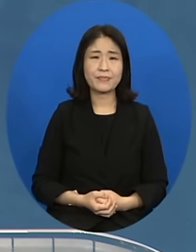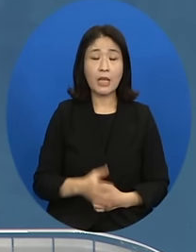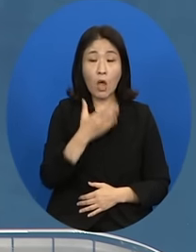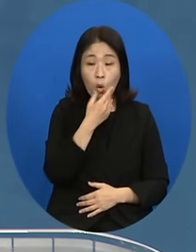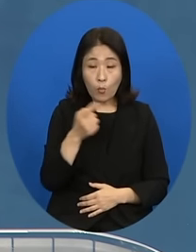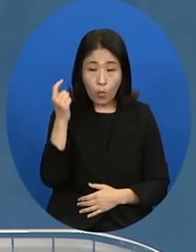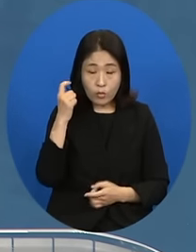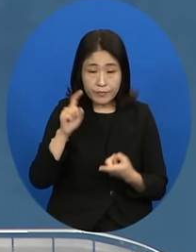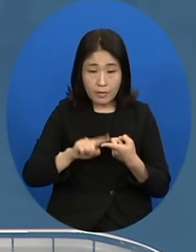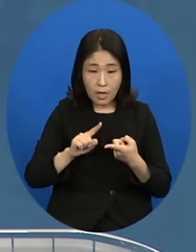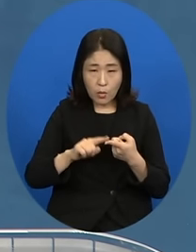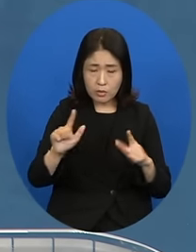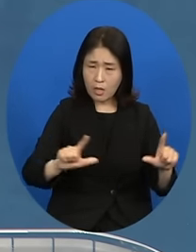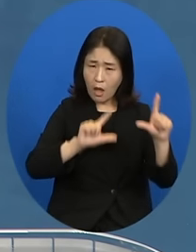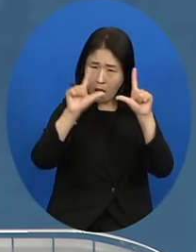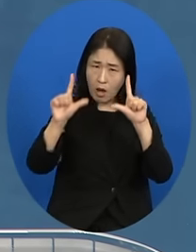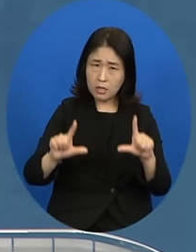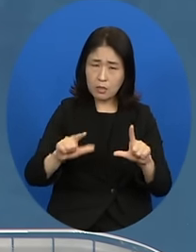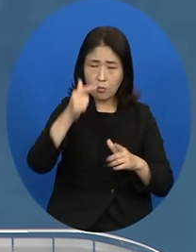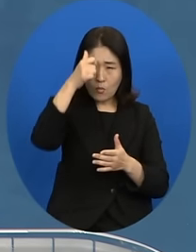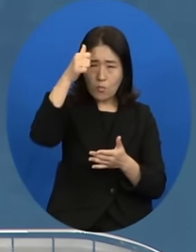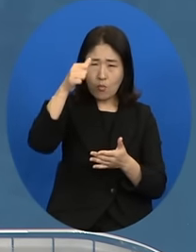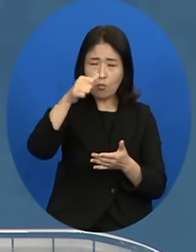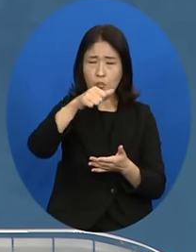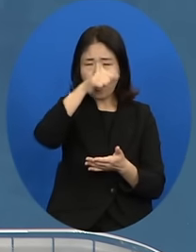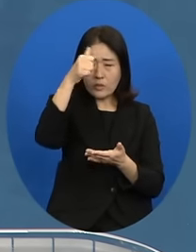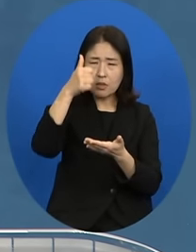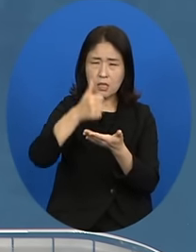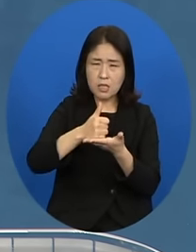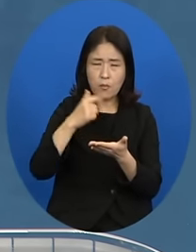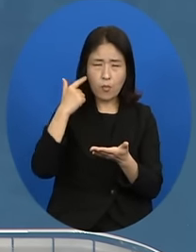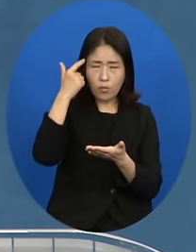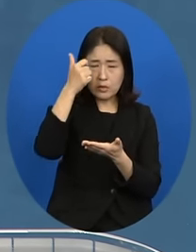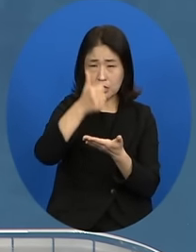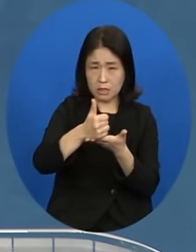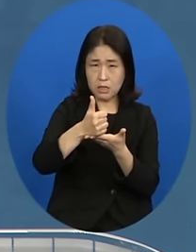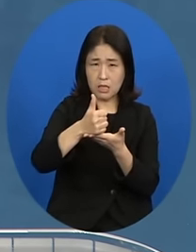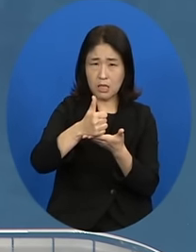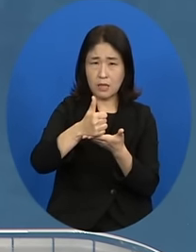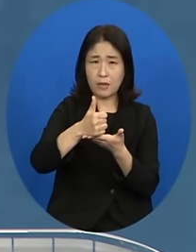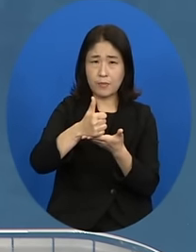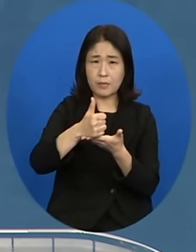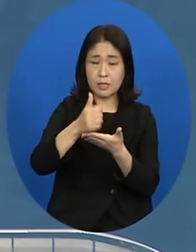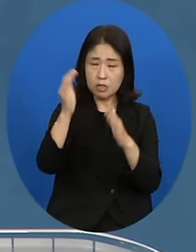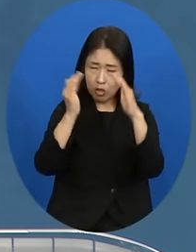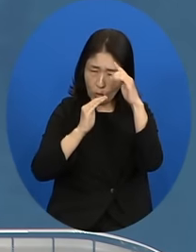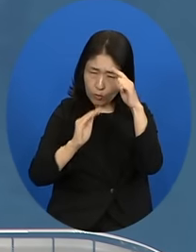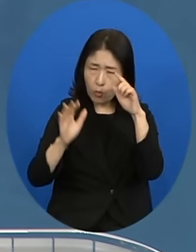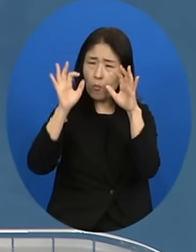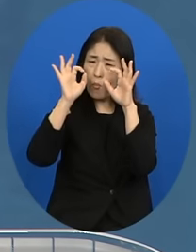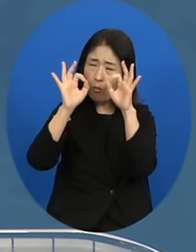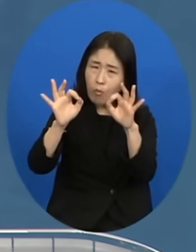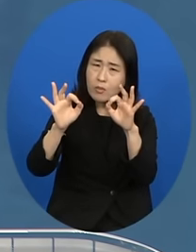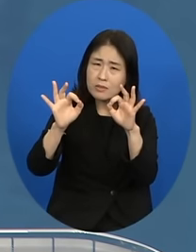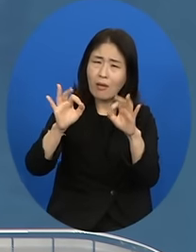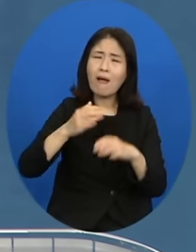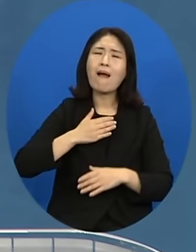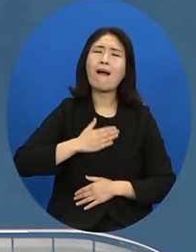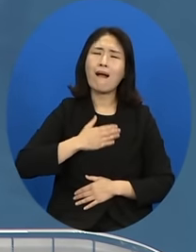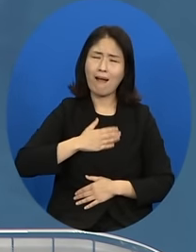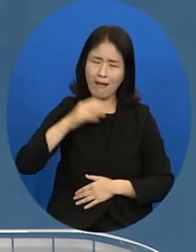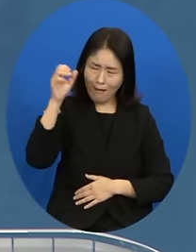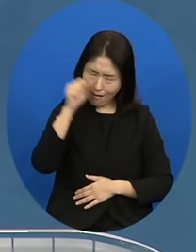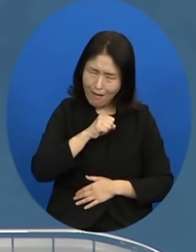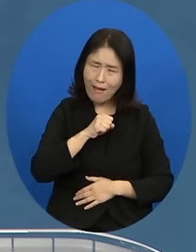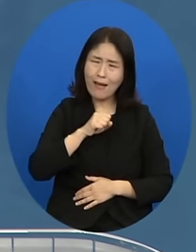복음대로 사시는 목사님들, 장로님들, 성도님들 보면서 아, 저렇게